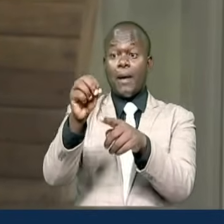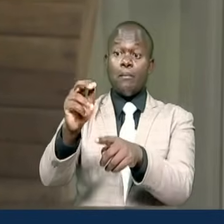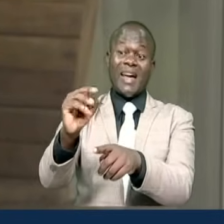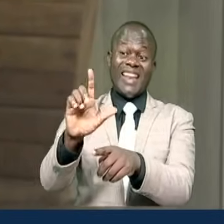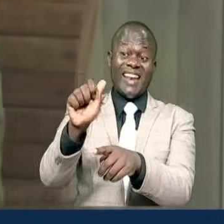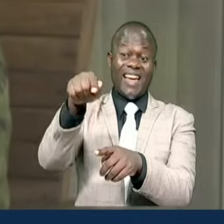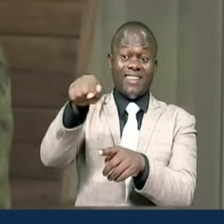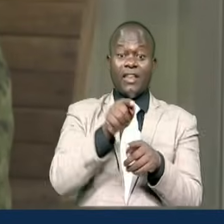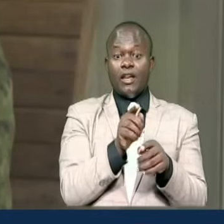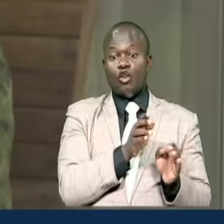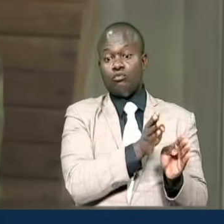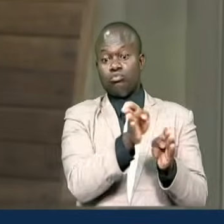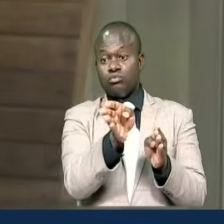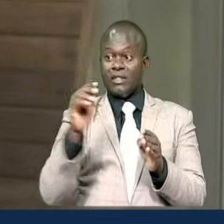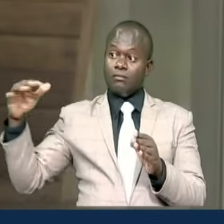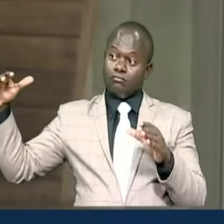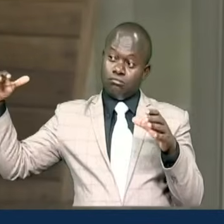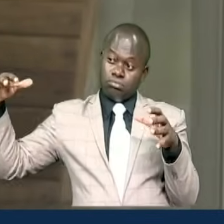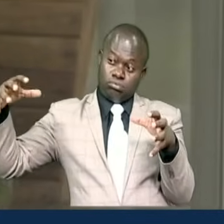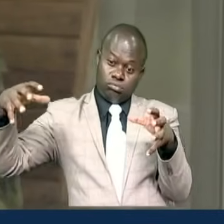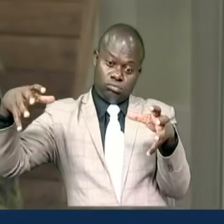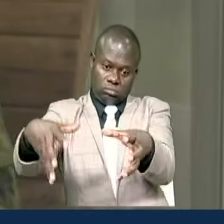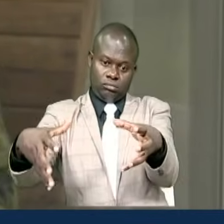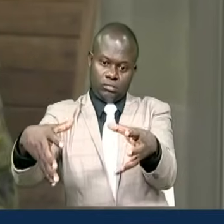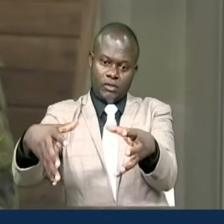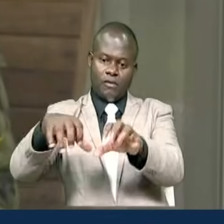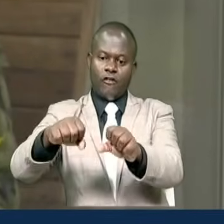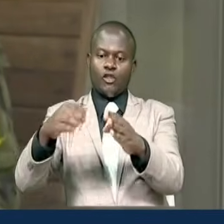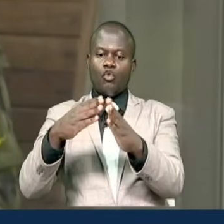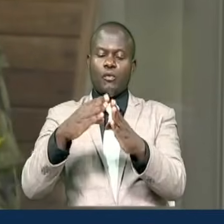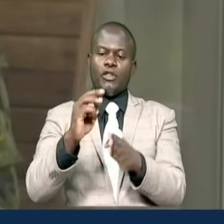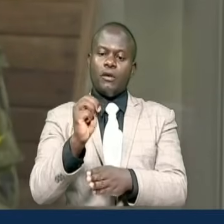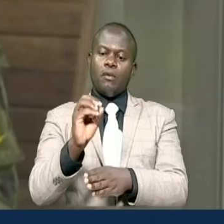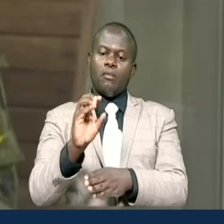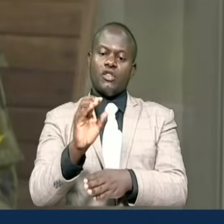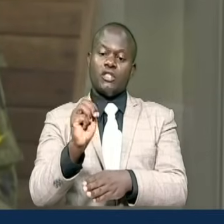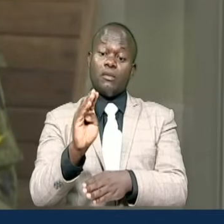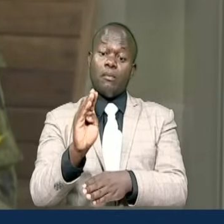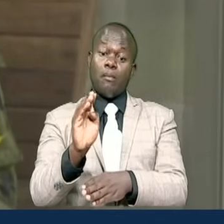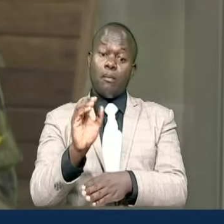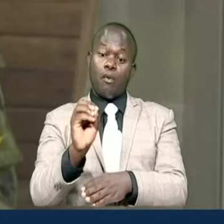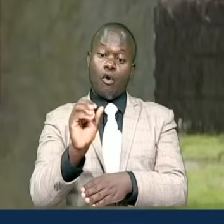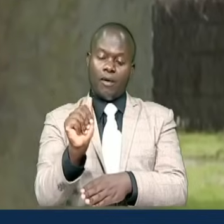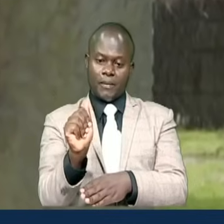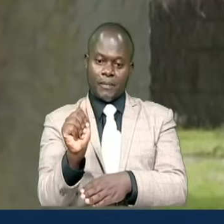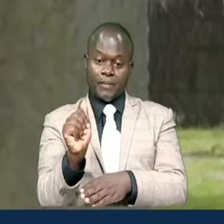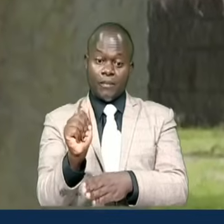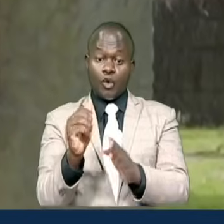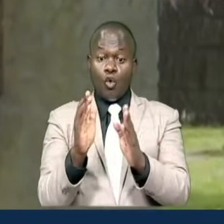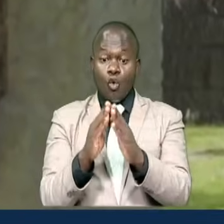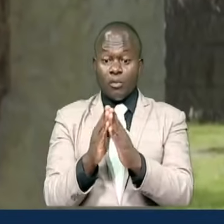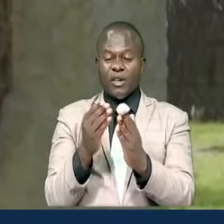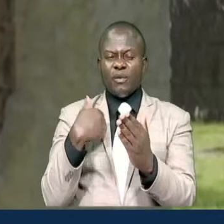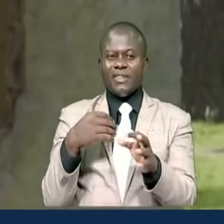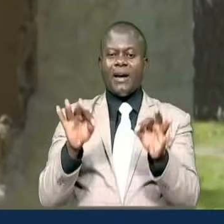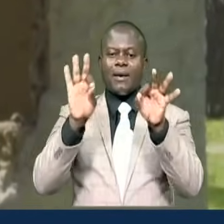bahita bahura na force ivuye Palma bafata umujyi wa Mocimboa do Praia. So ibyihebe rero uwo mujyi wari ubafite runini